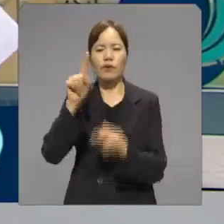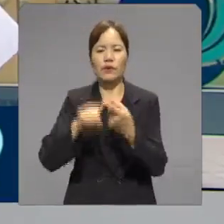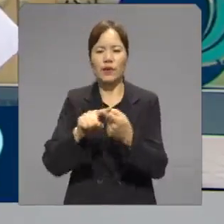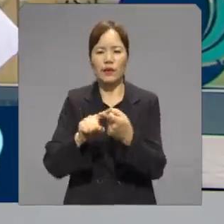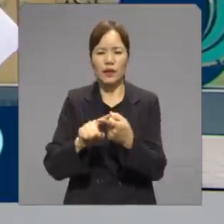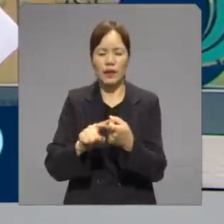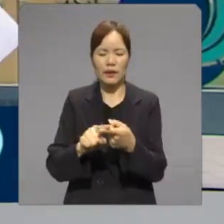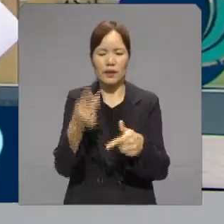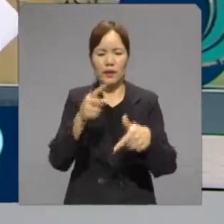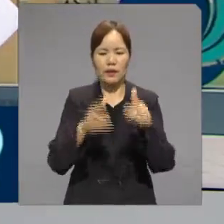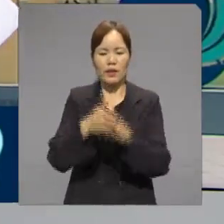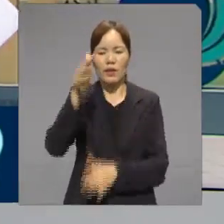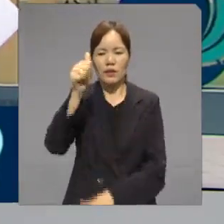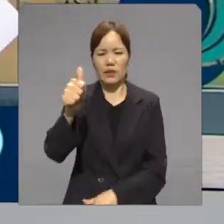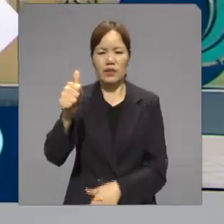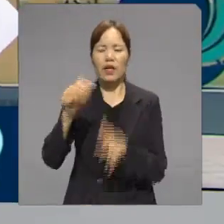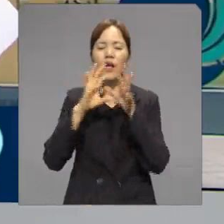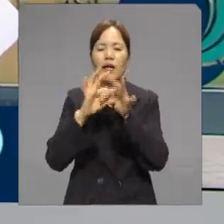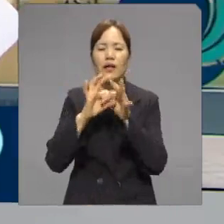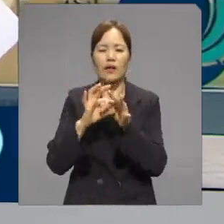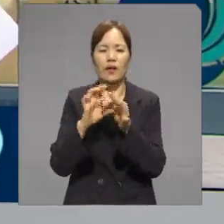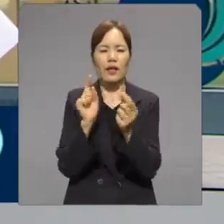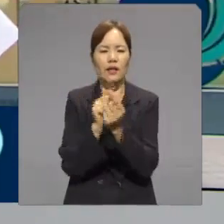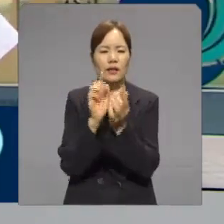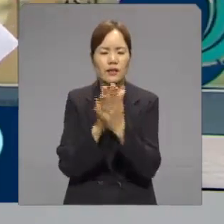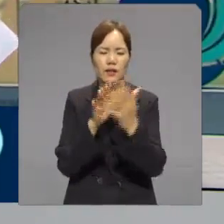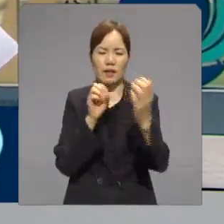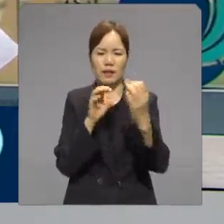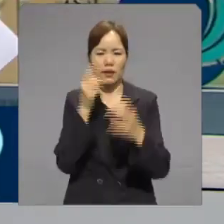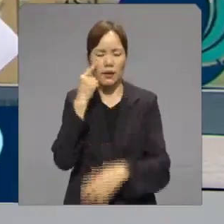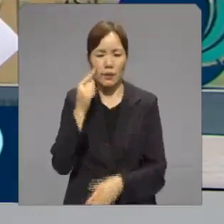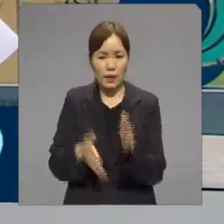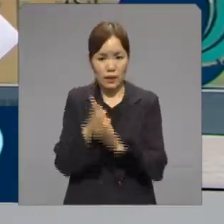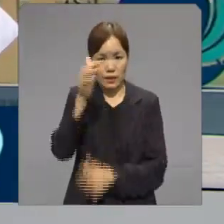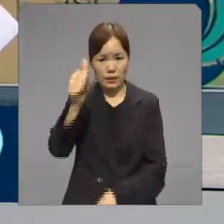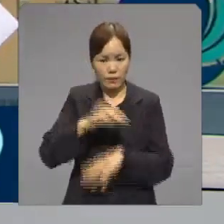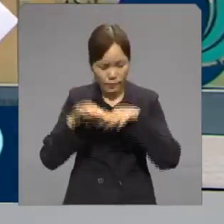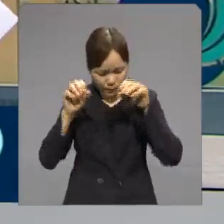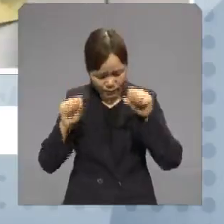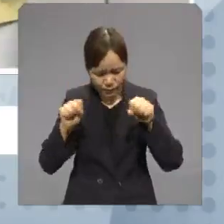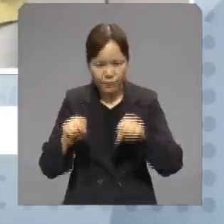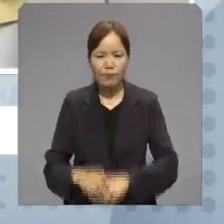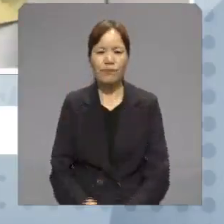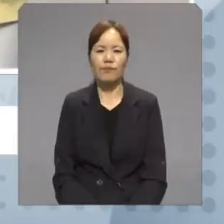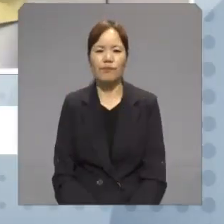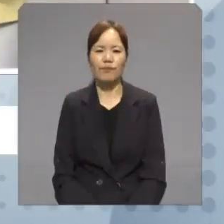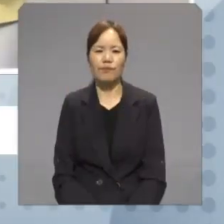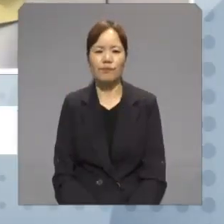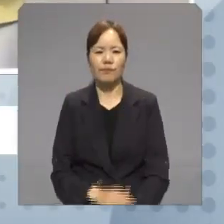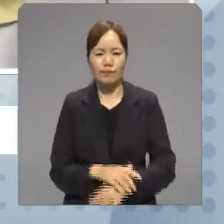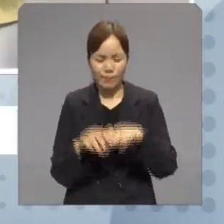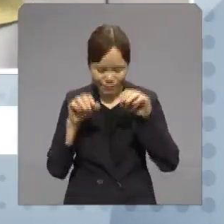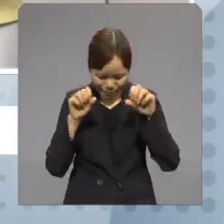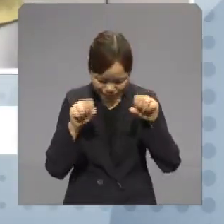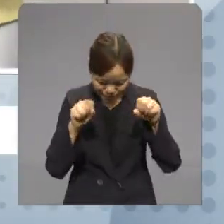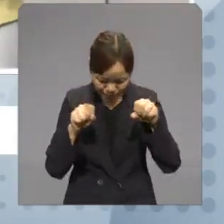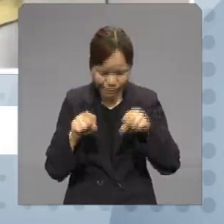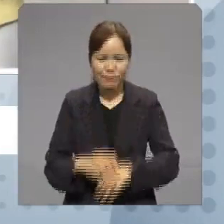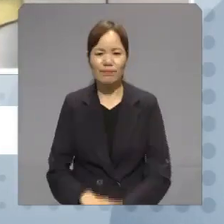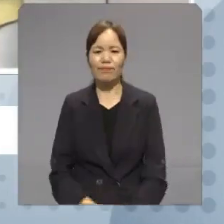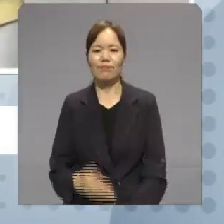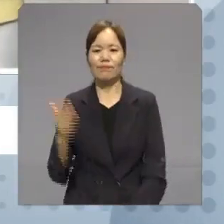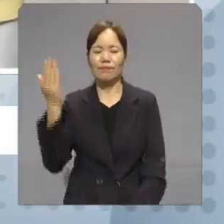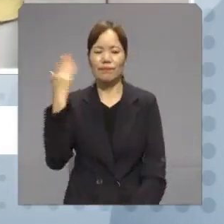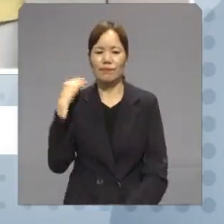유정복 인천시장 연결해서 직접 이야기 들어보겠습니다 시장님 안녕하십니까네 안녕하십니까네